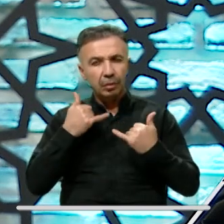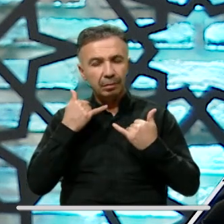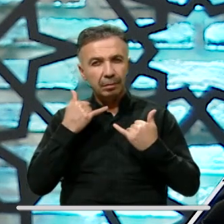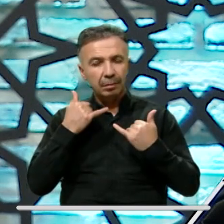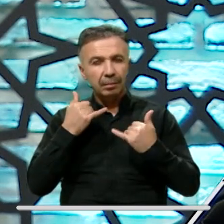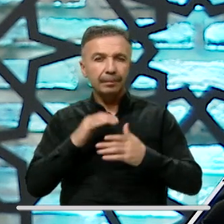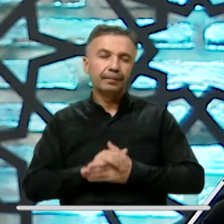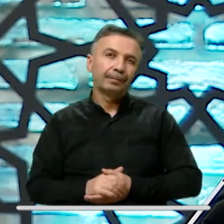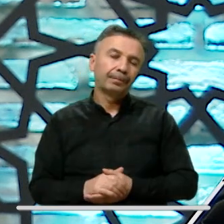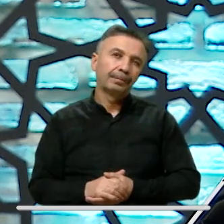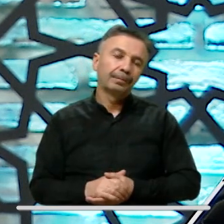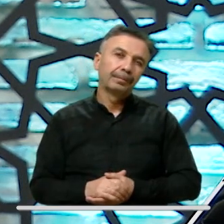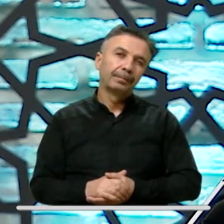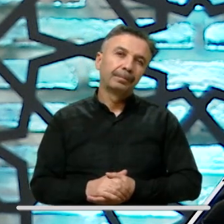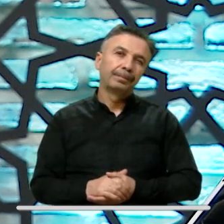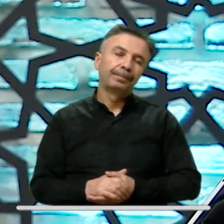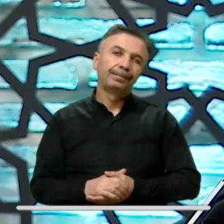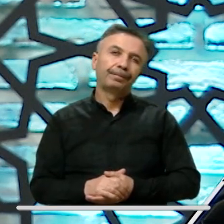hoş geldiniz yayınımıza.